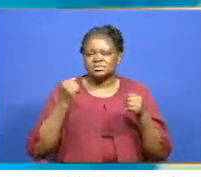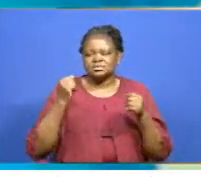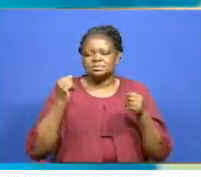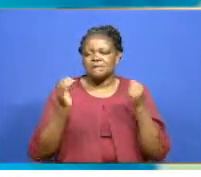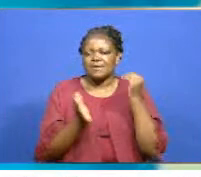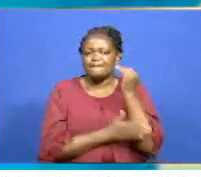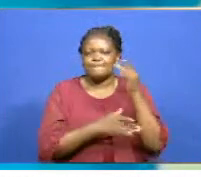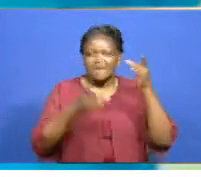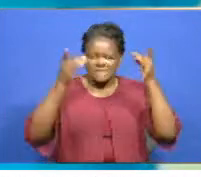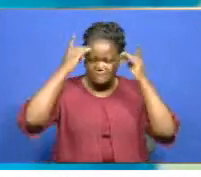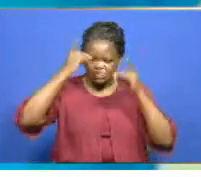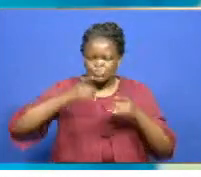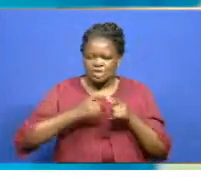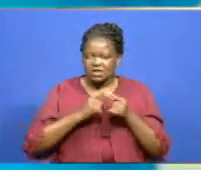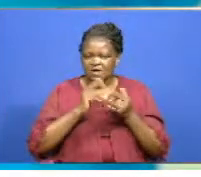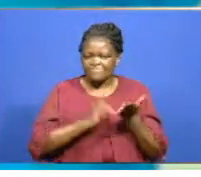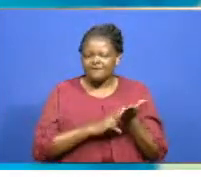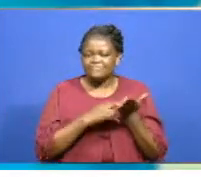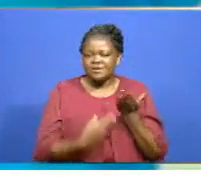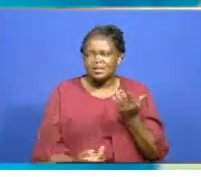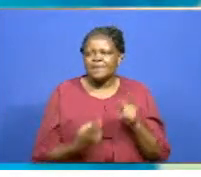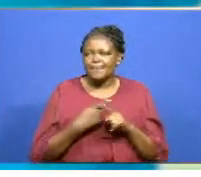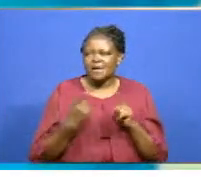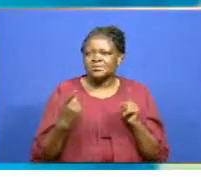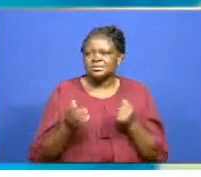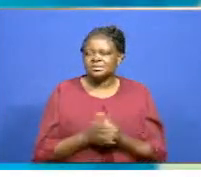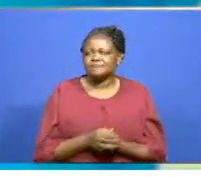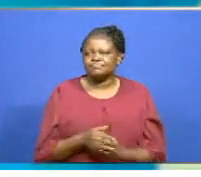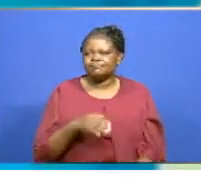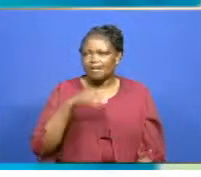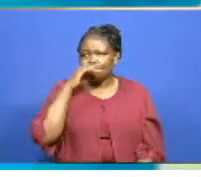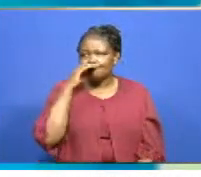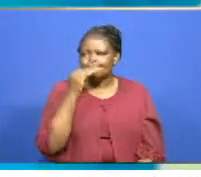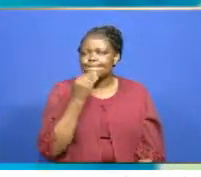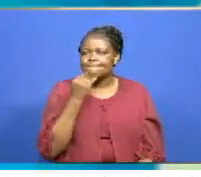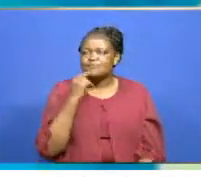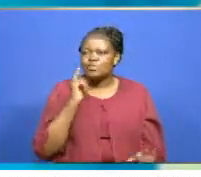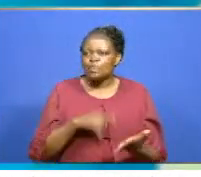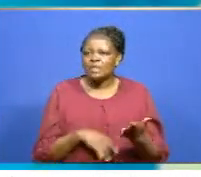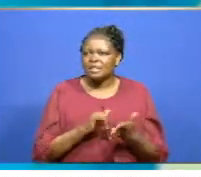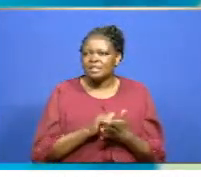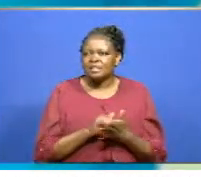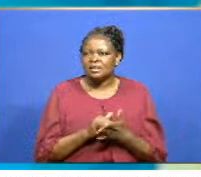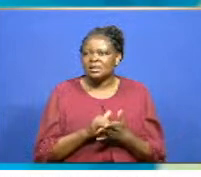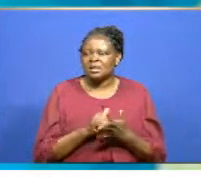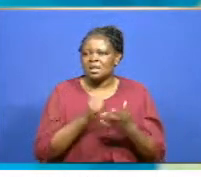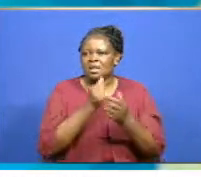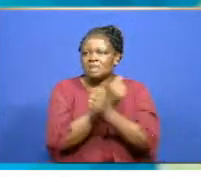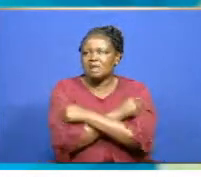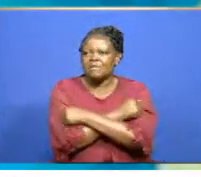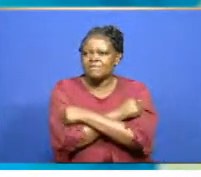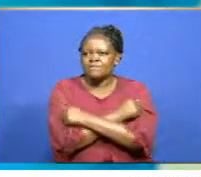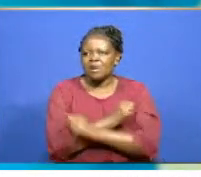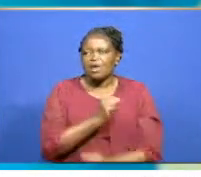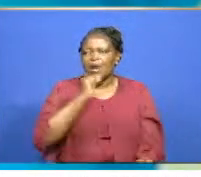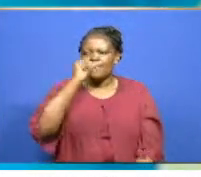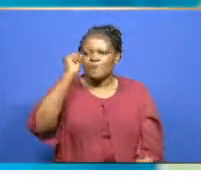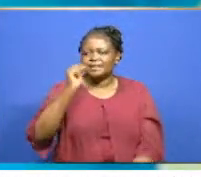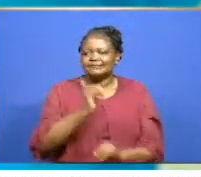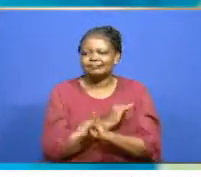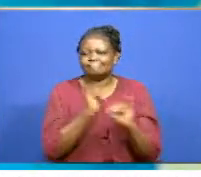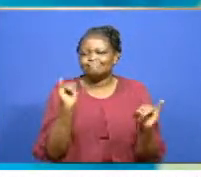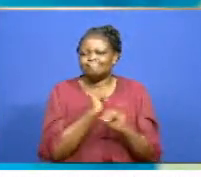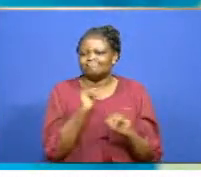key points. But then again Mudavadi mwenyewe anasema yeye anapenda siasa za ustaarabu. Najua siasa za ustaarabu